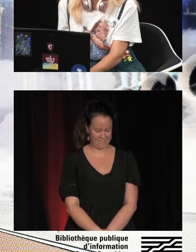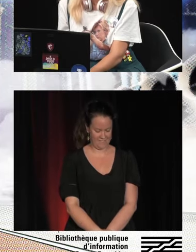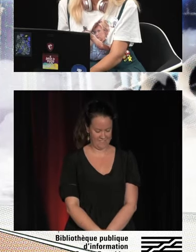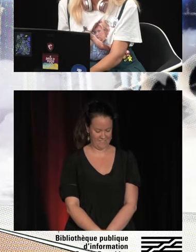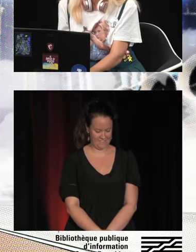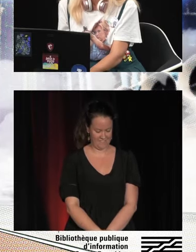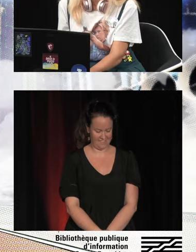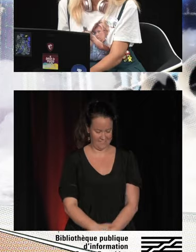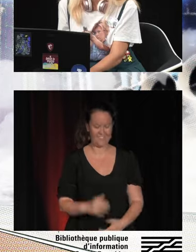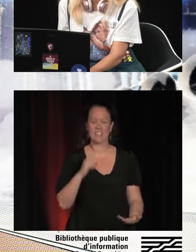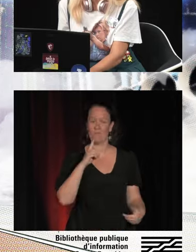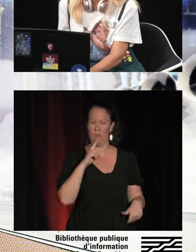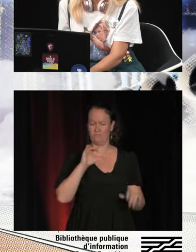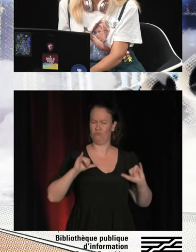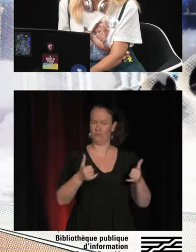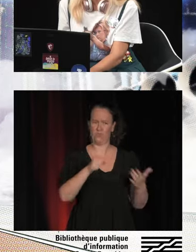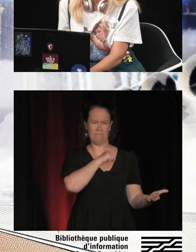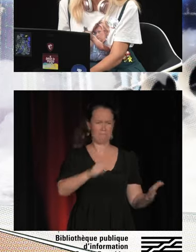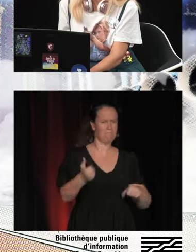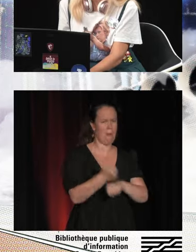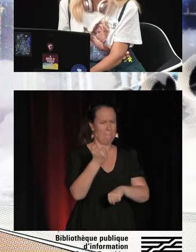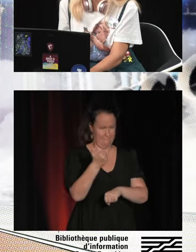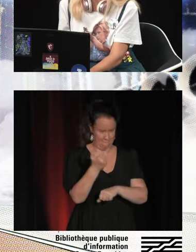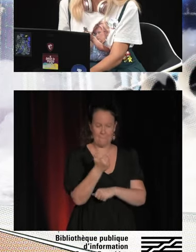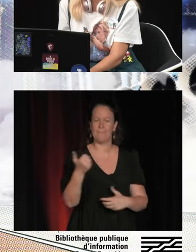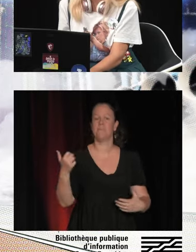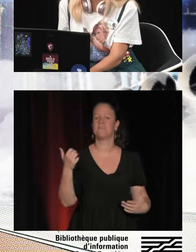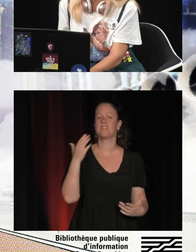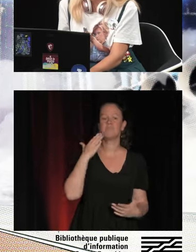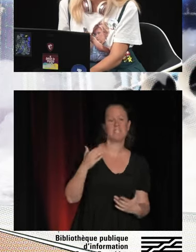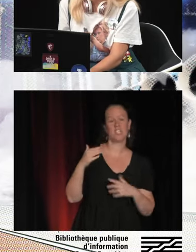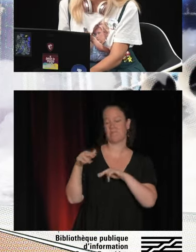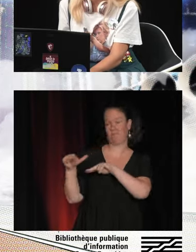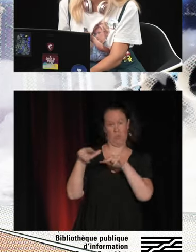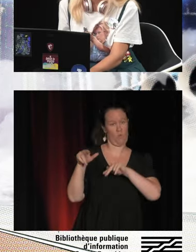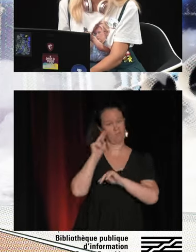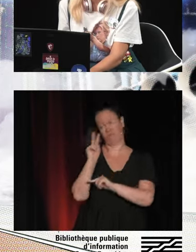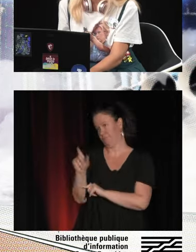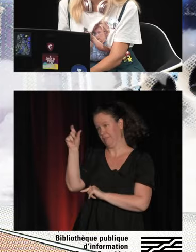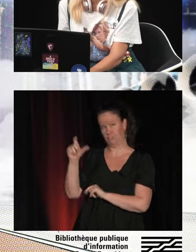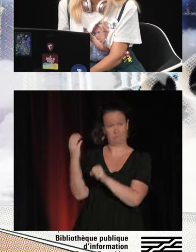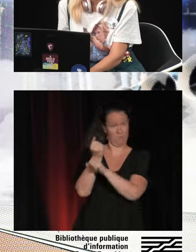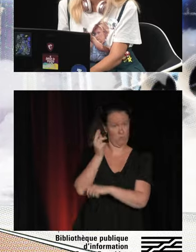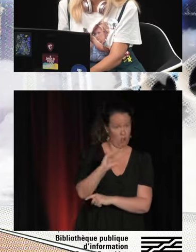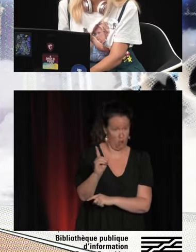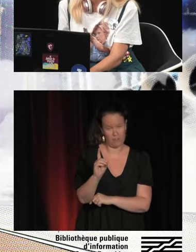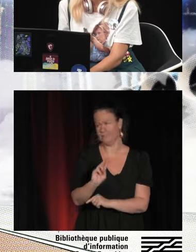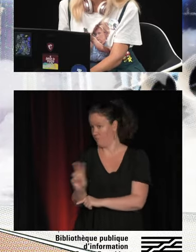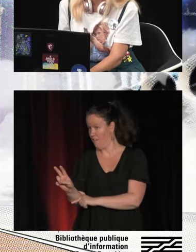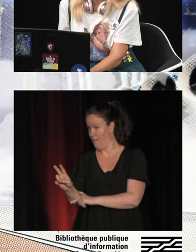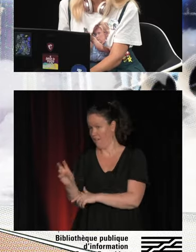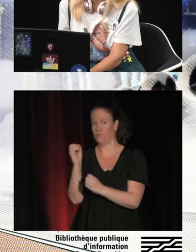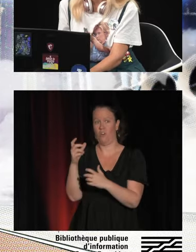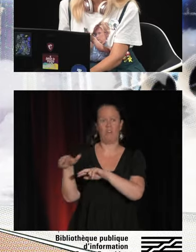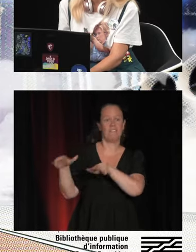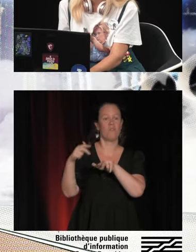Ce qui est comique avec le speedrun, c'est que quand vous voyez une vidéo d'un record sur internet, évidemment vous voyez la vidéo où ça s'est